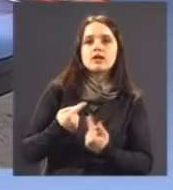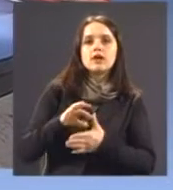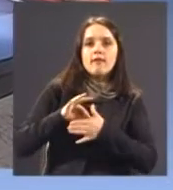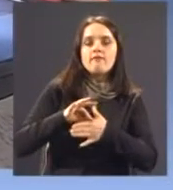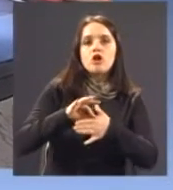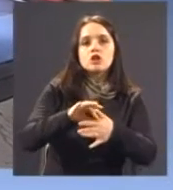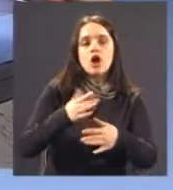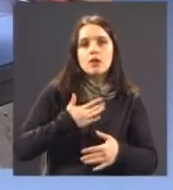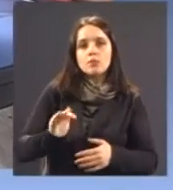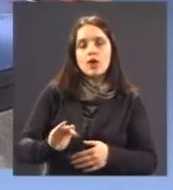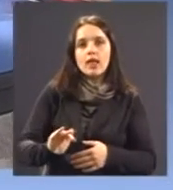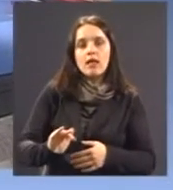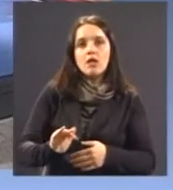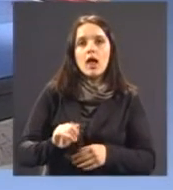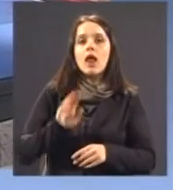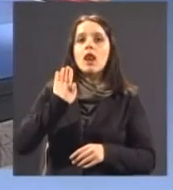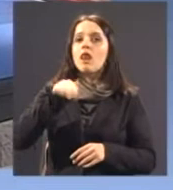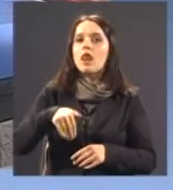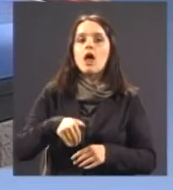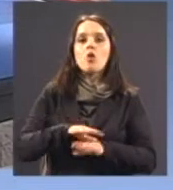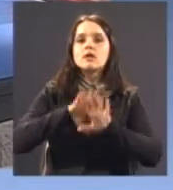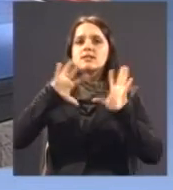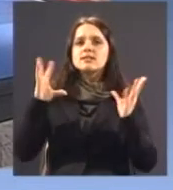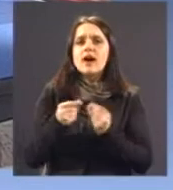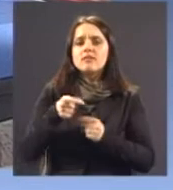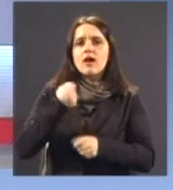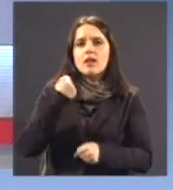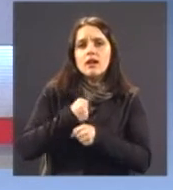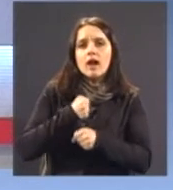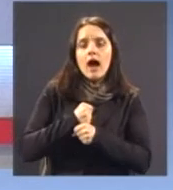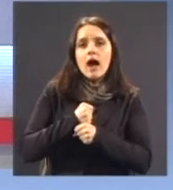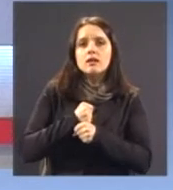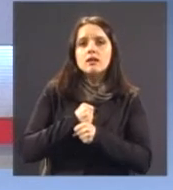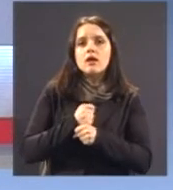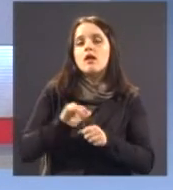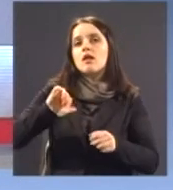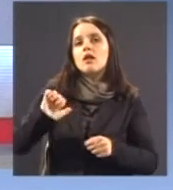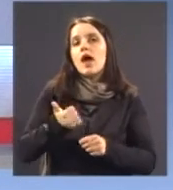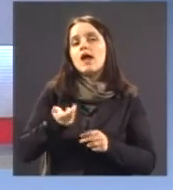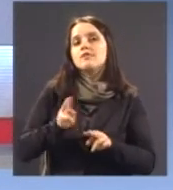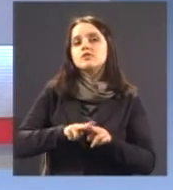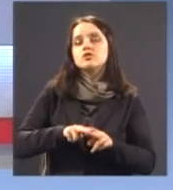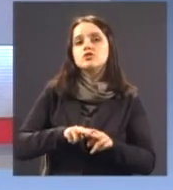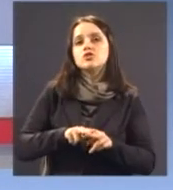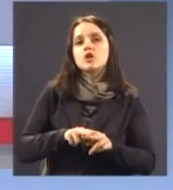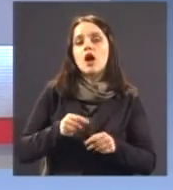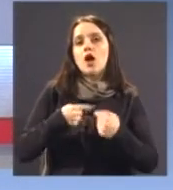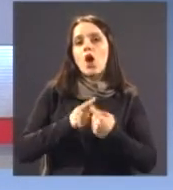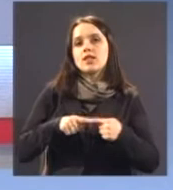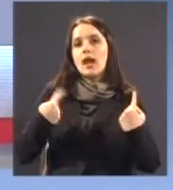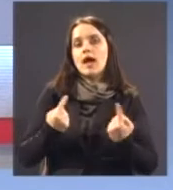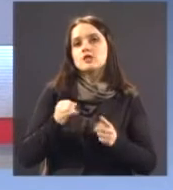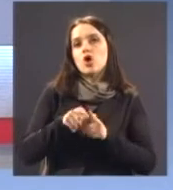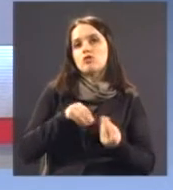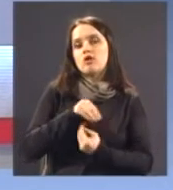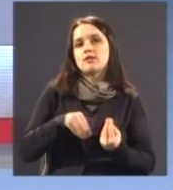dijete, nego sav taj rad sa djetetom je dolazio od nas, odnosno iniciran je od porodice, od